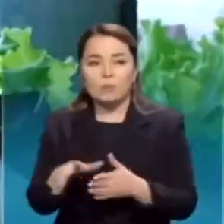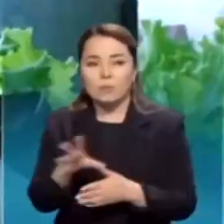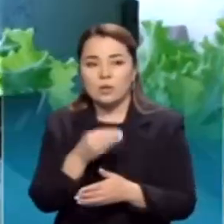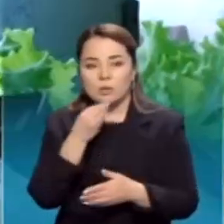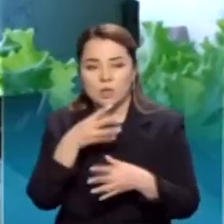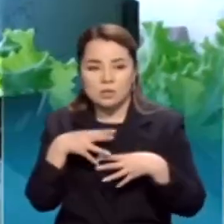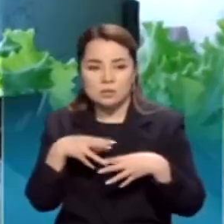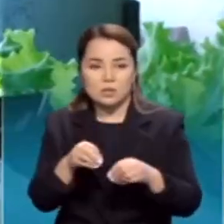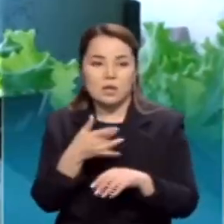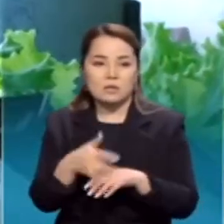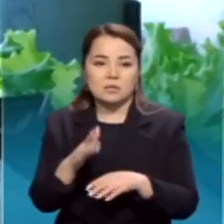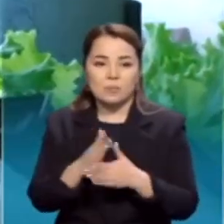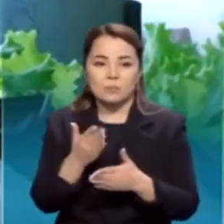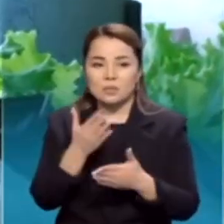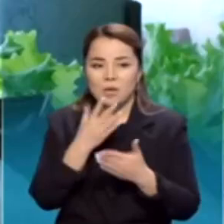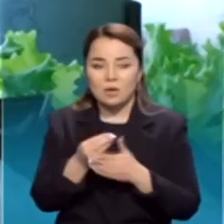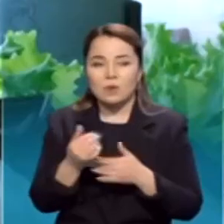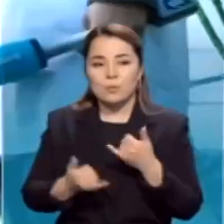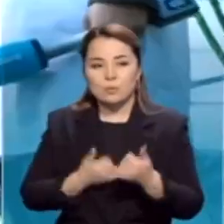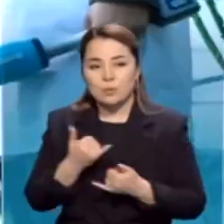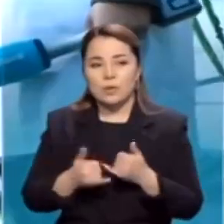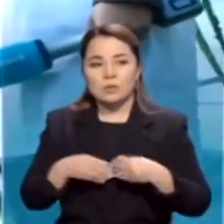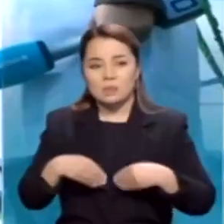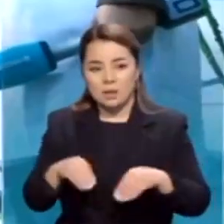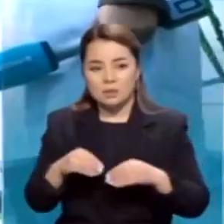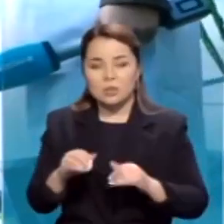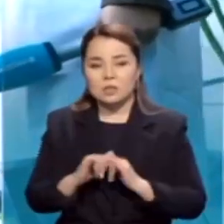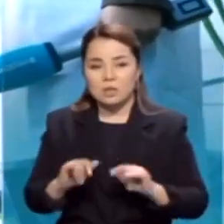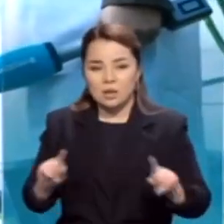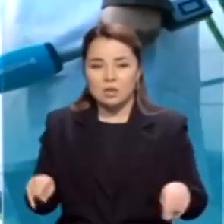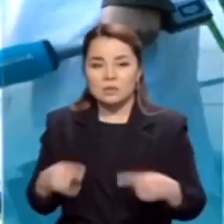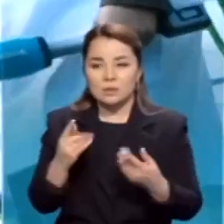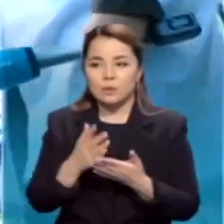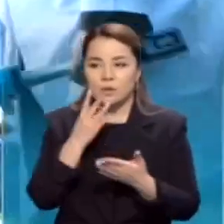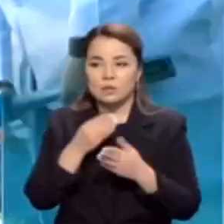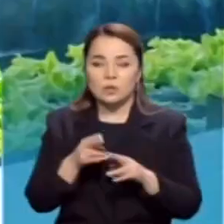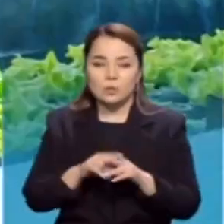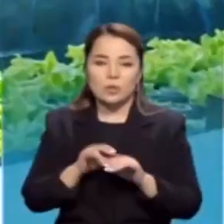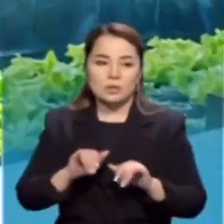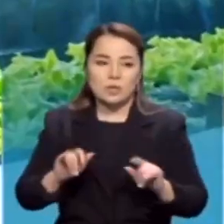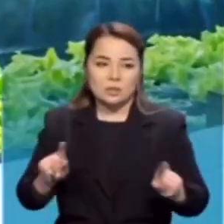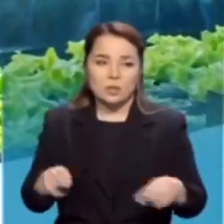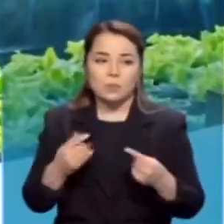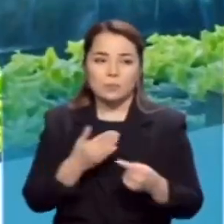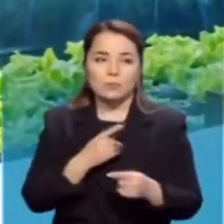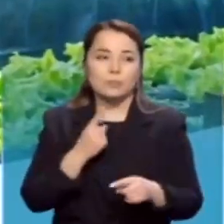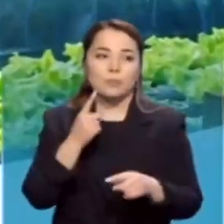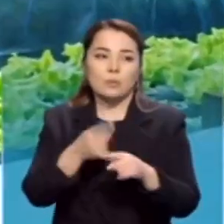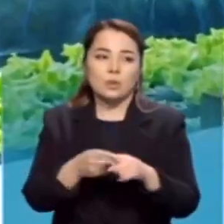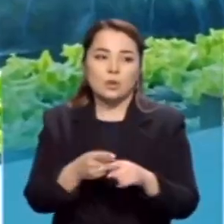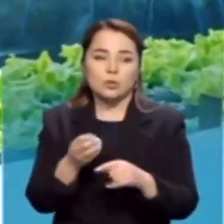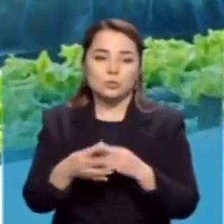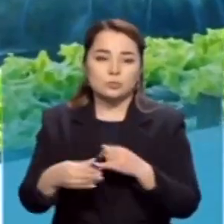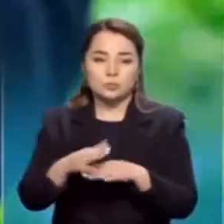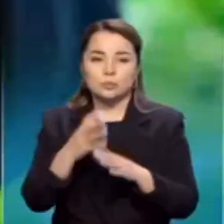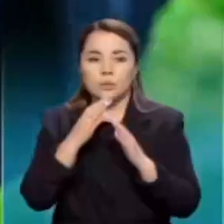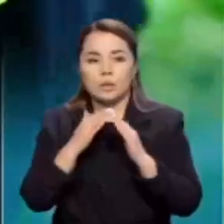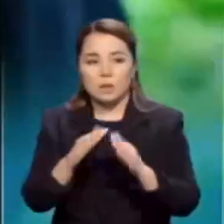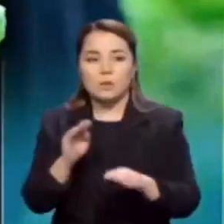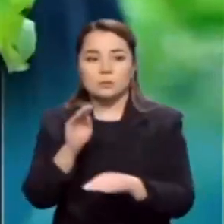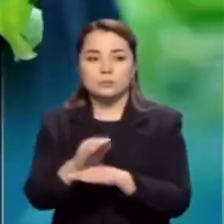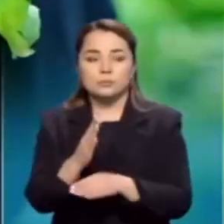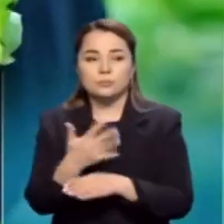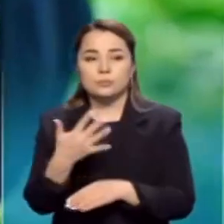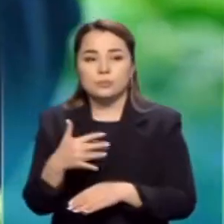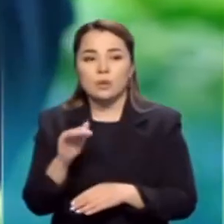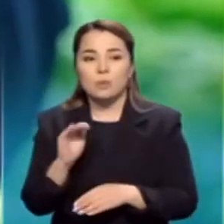ғой. Ахайлық бағбанның арманы осы өндірісті әрі қарай дамытып, елге кеңінен тарату. Бүгінде қосымша жерге үлкен жылжай салып, 50